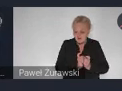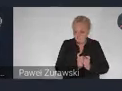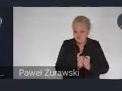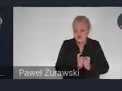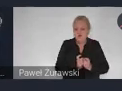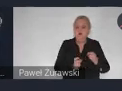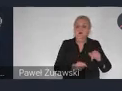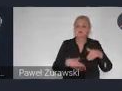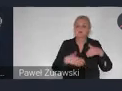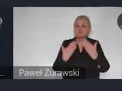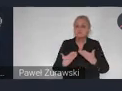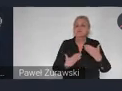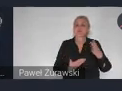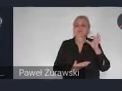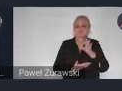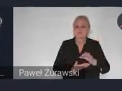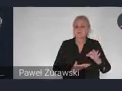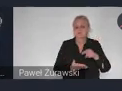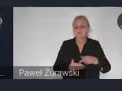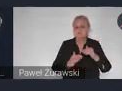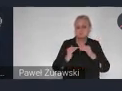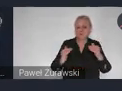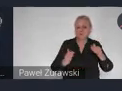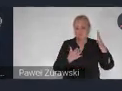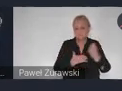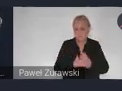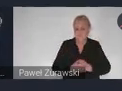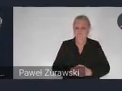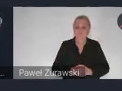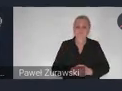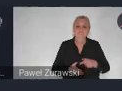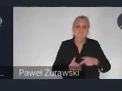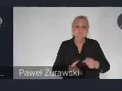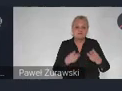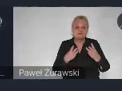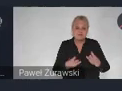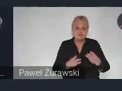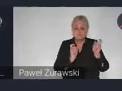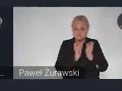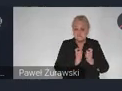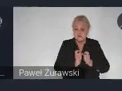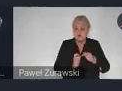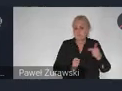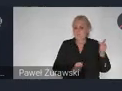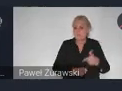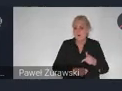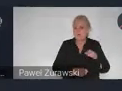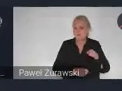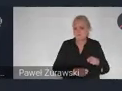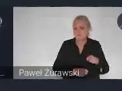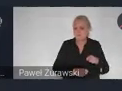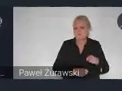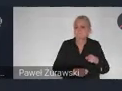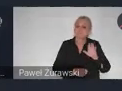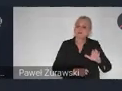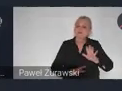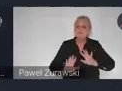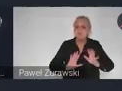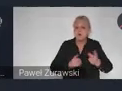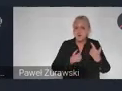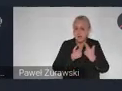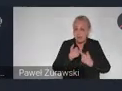pozwalały na określenie ich poziomu osiągnięcia przede wszystkim te wskaźniki powinny mieć formę